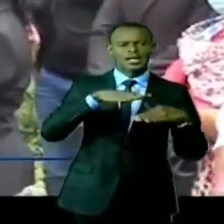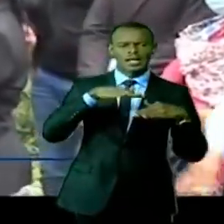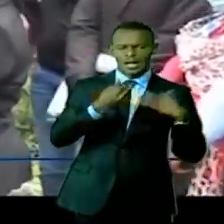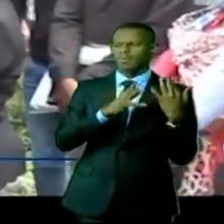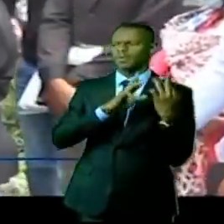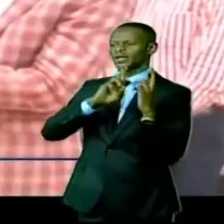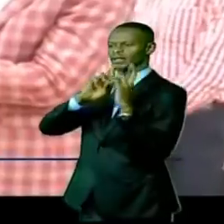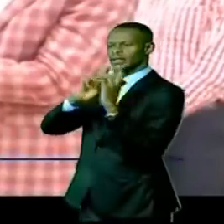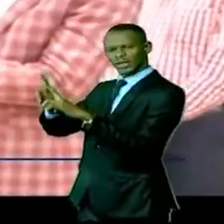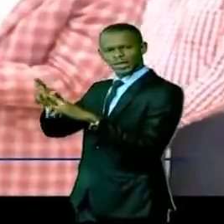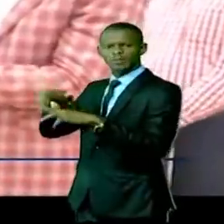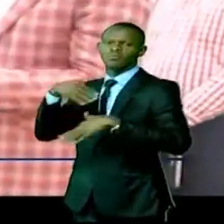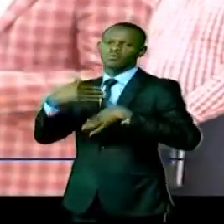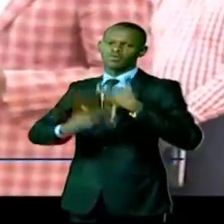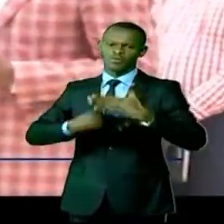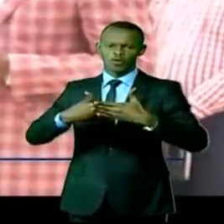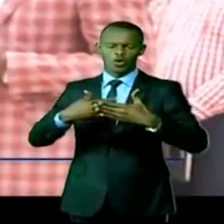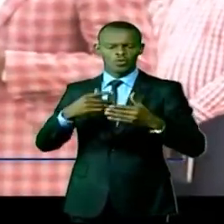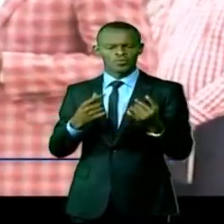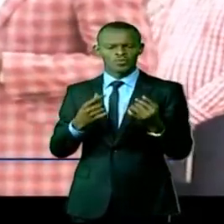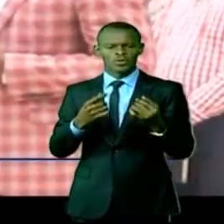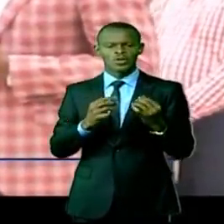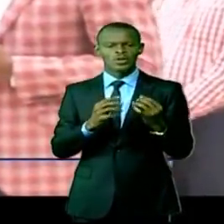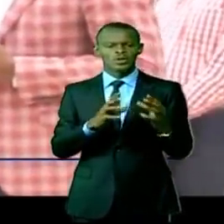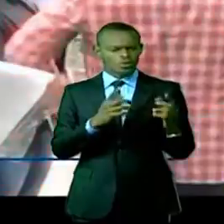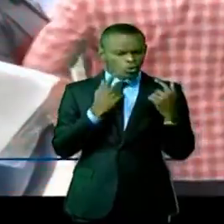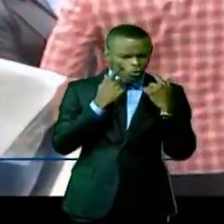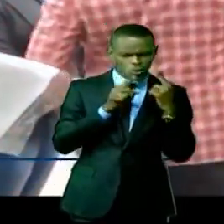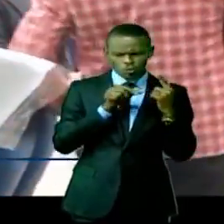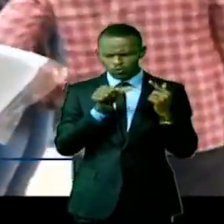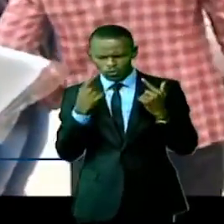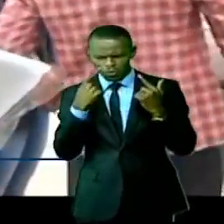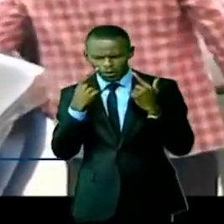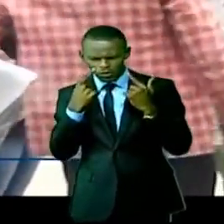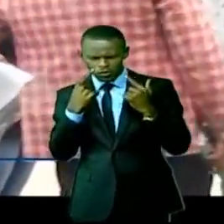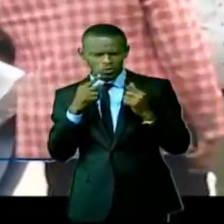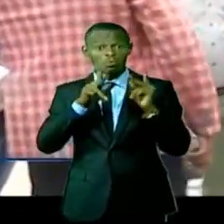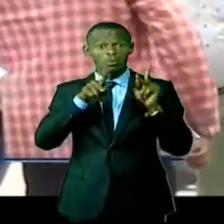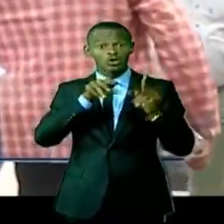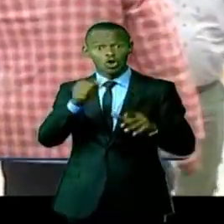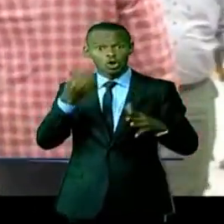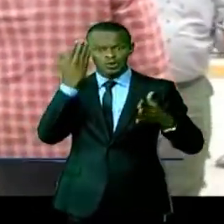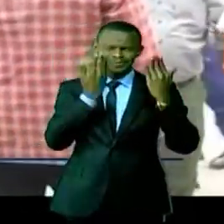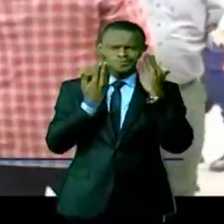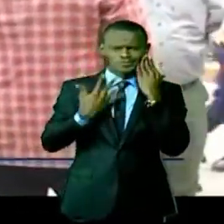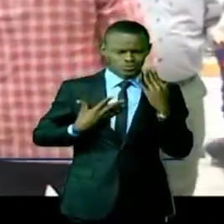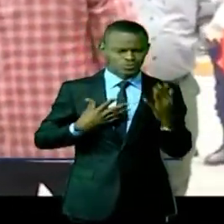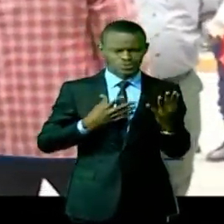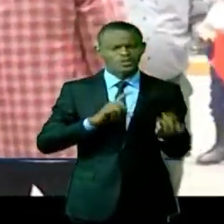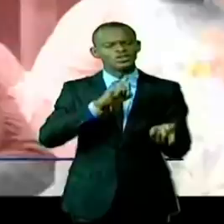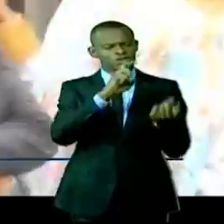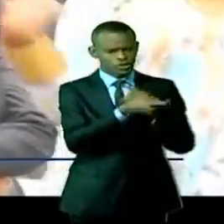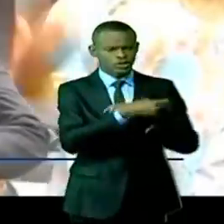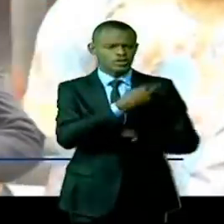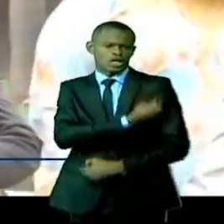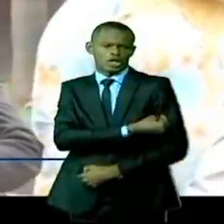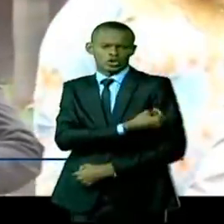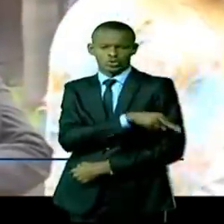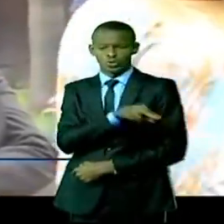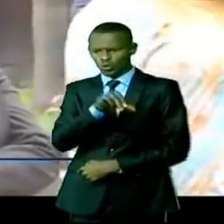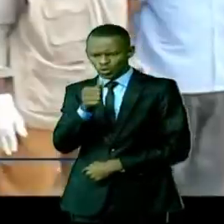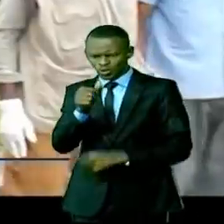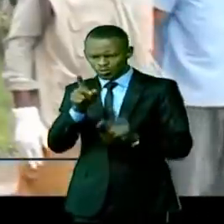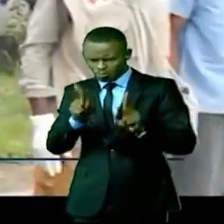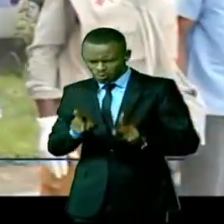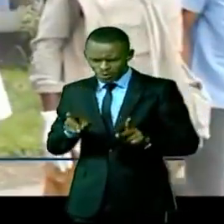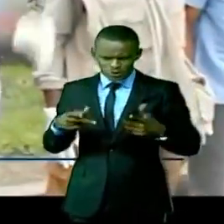provincial, certains blessés ont été transférés au centre hospitalier Moncollet. Les corps des victimes, pour une meilleure